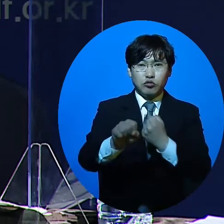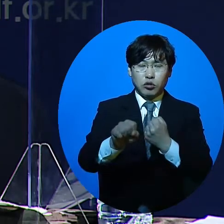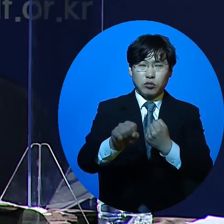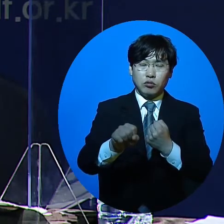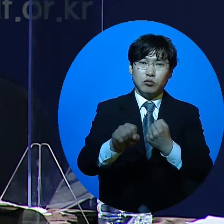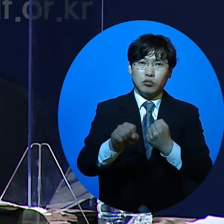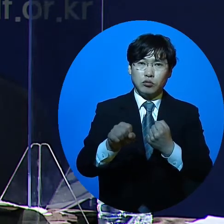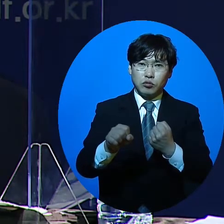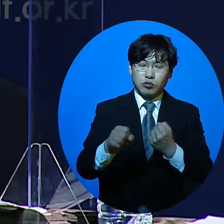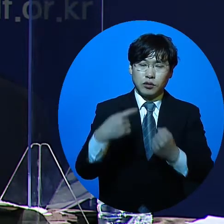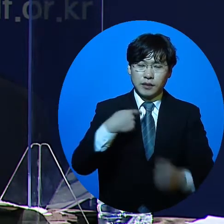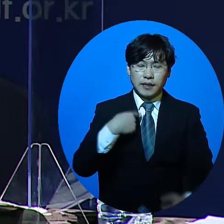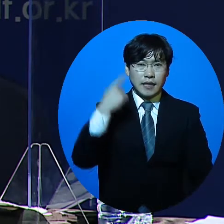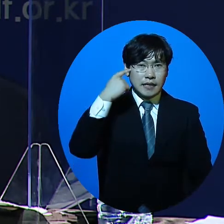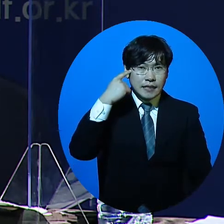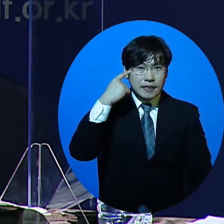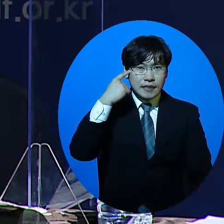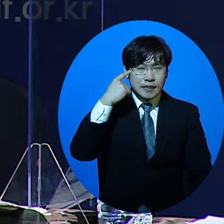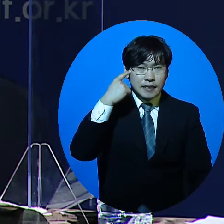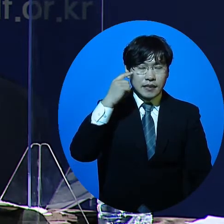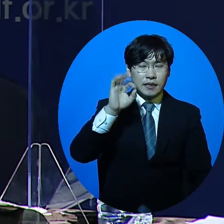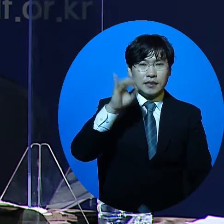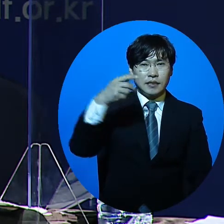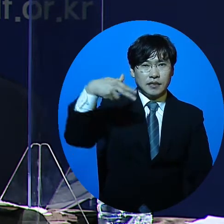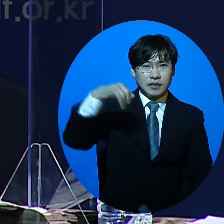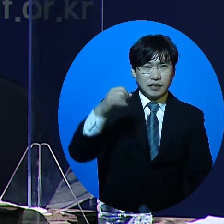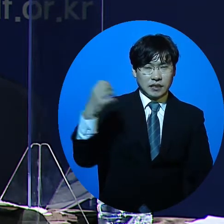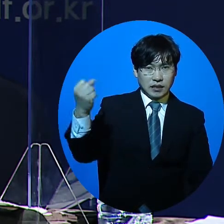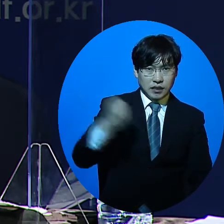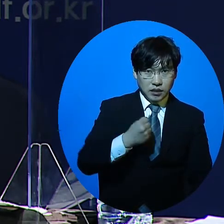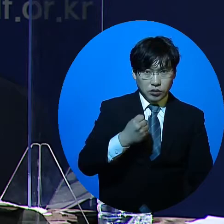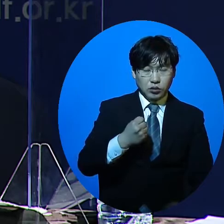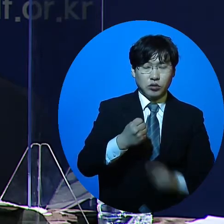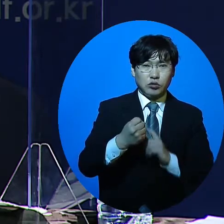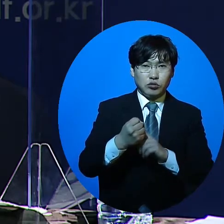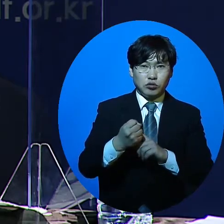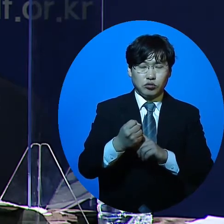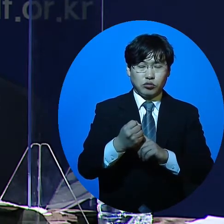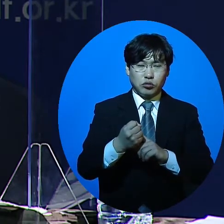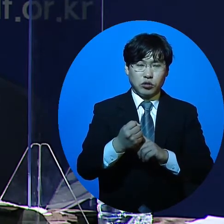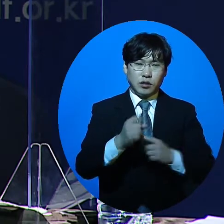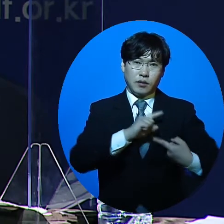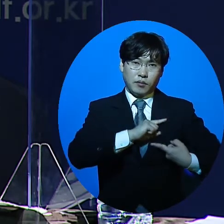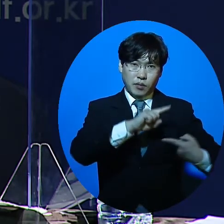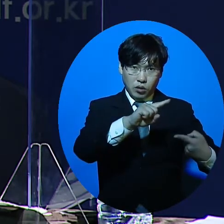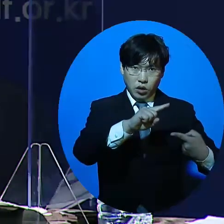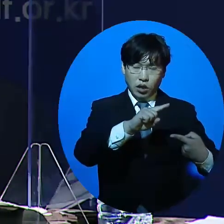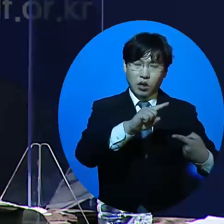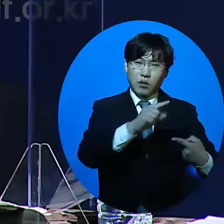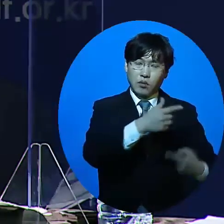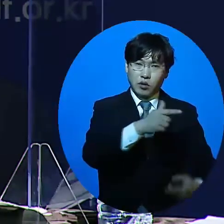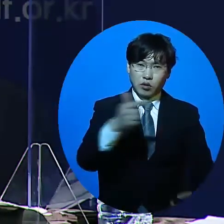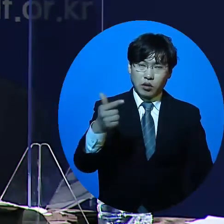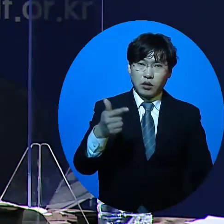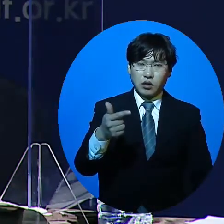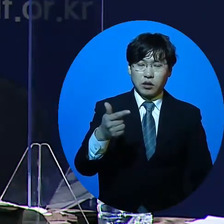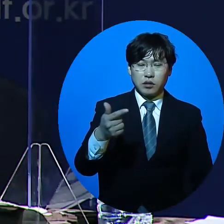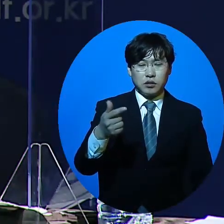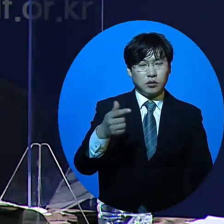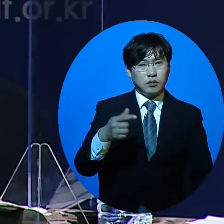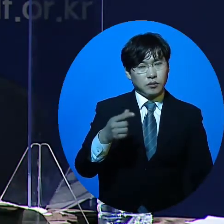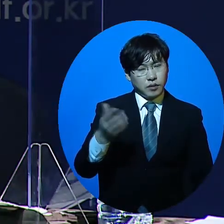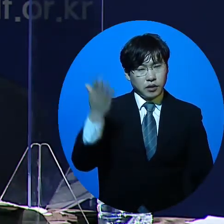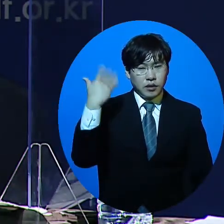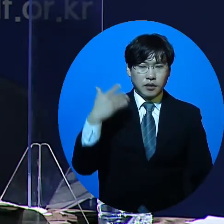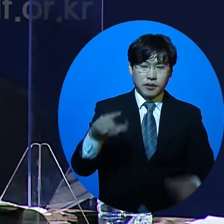불구하고 그 체육 활동을 통해서 명예와 또는 그동안 어떻게